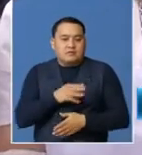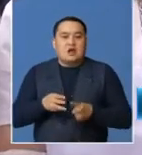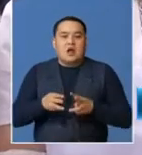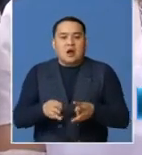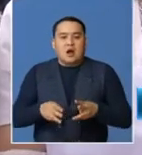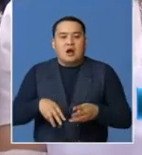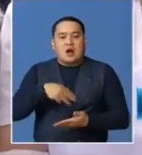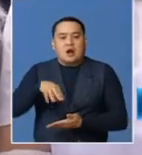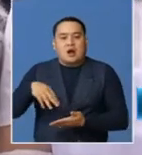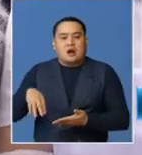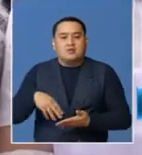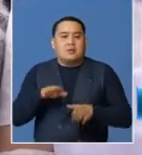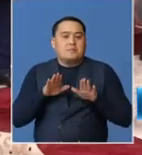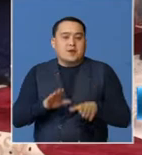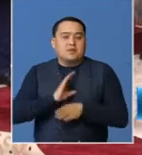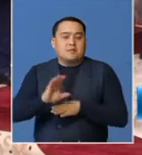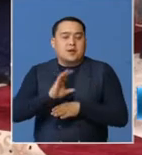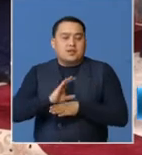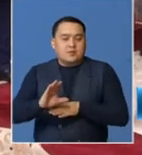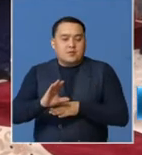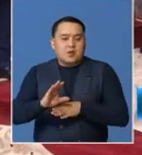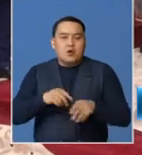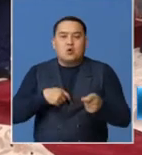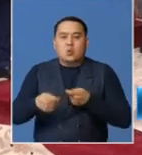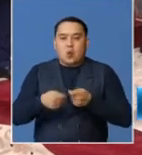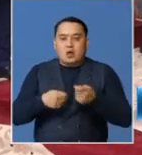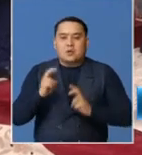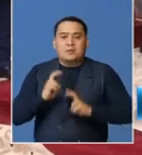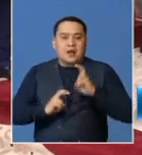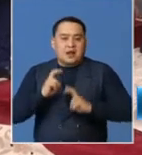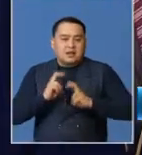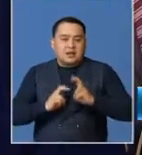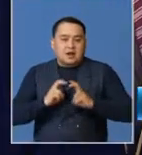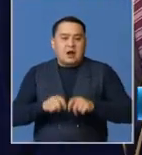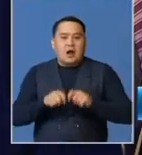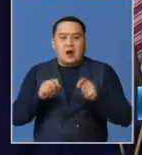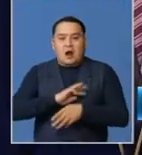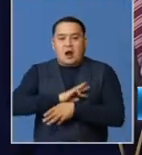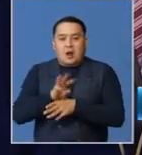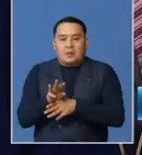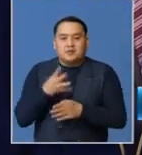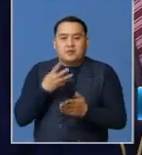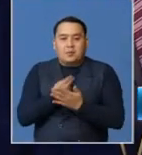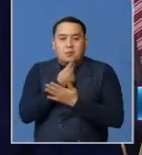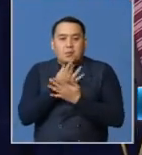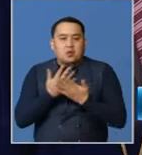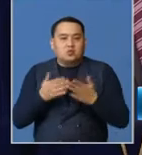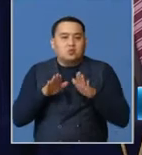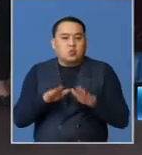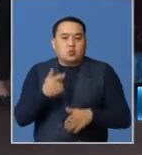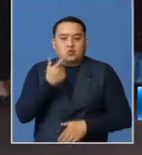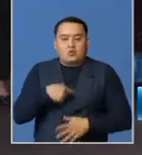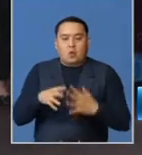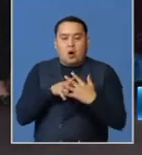и кондитерские изделия местного производства. Так руководитель предприятия намерена обеспечивать своей продукцией не только свой